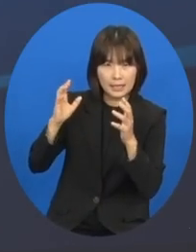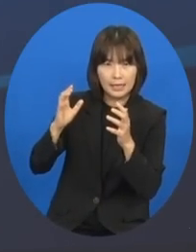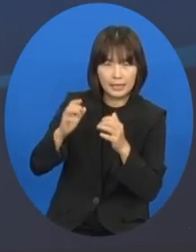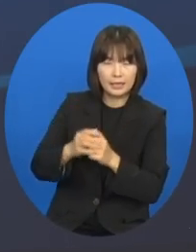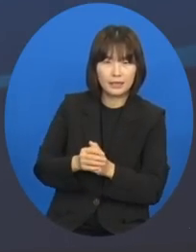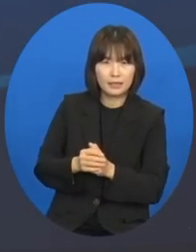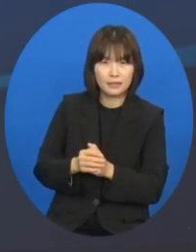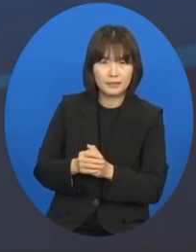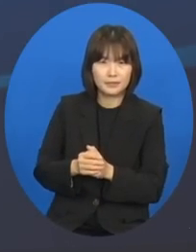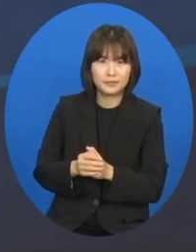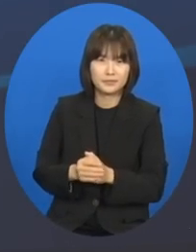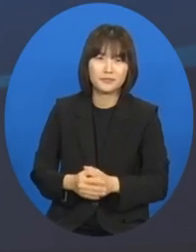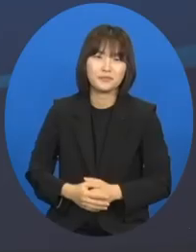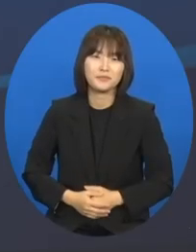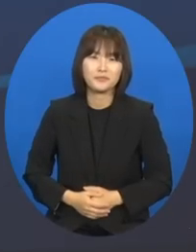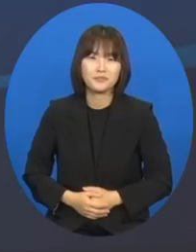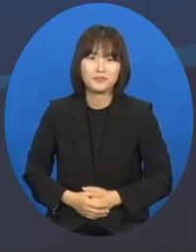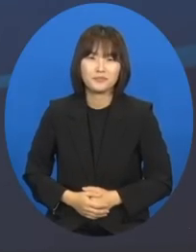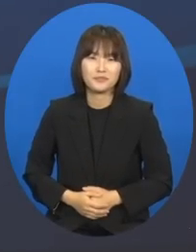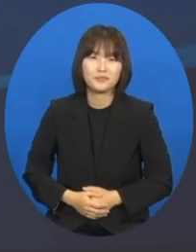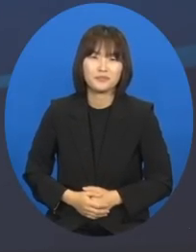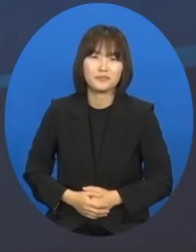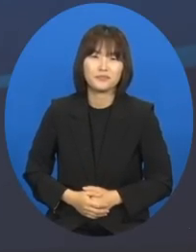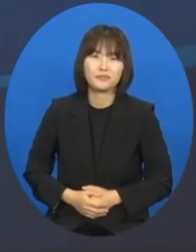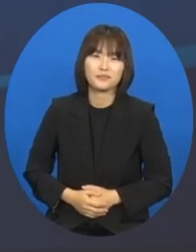것 같다고 너무 너무 잘하는 거거든요